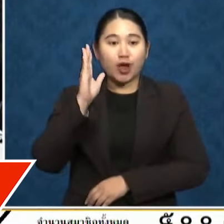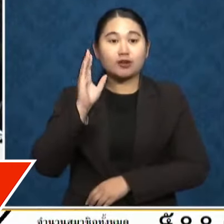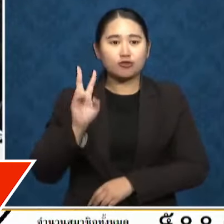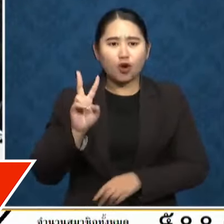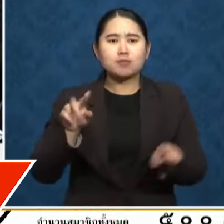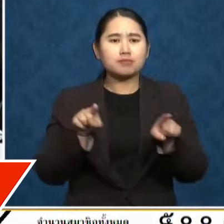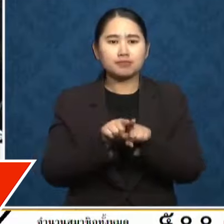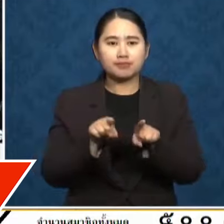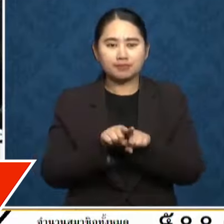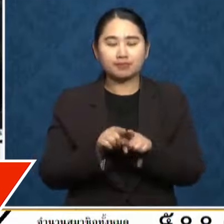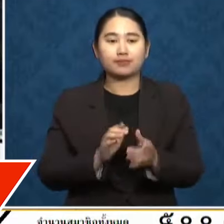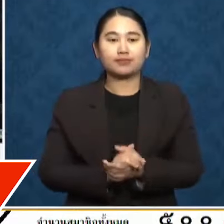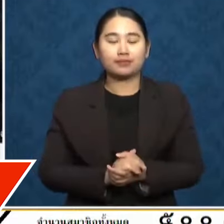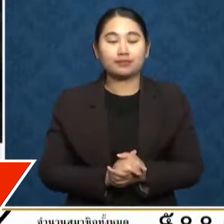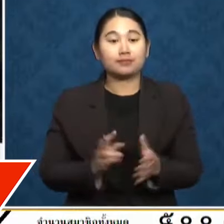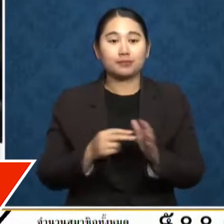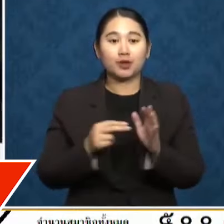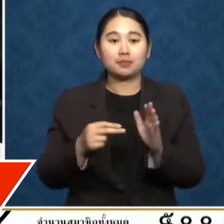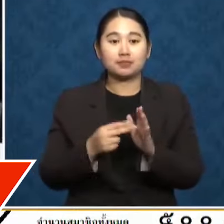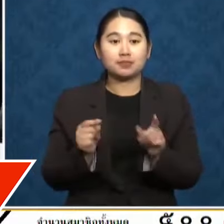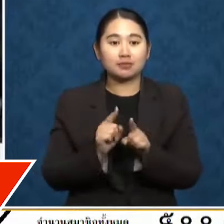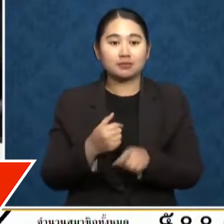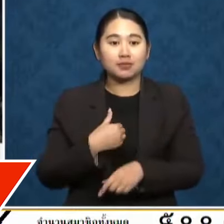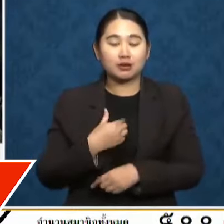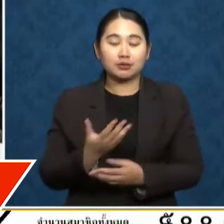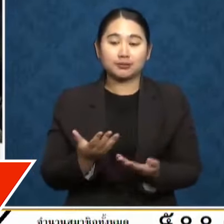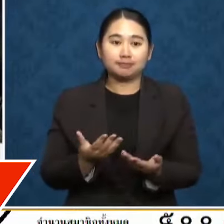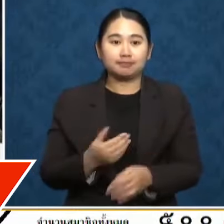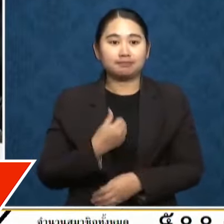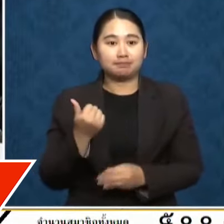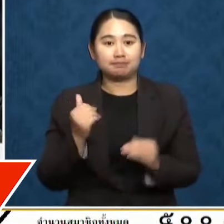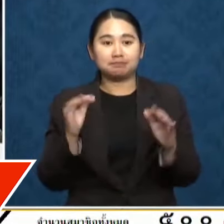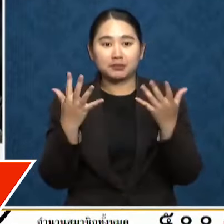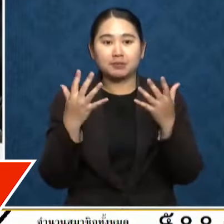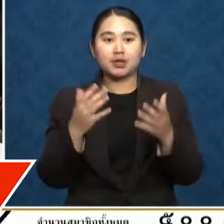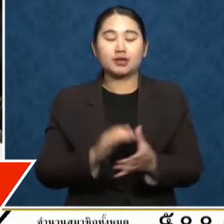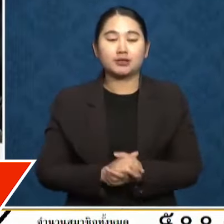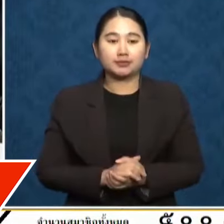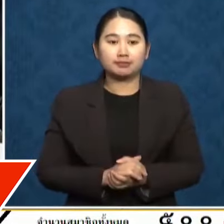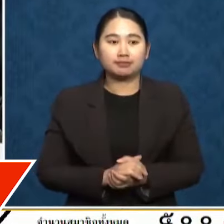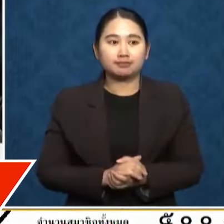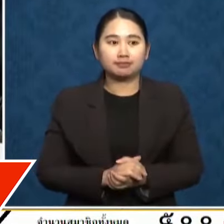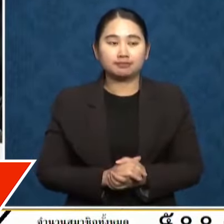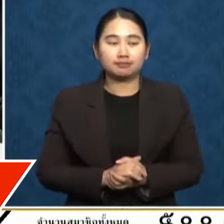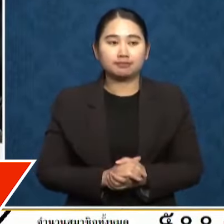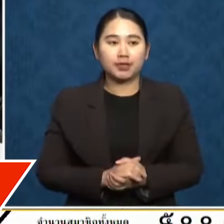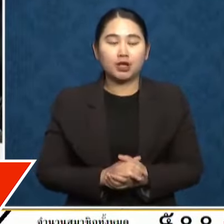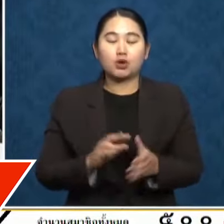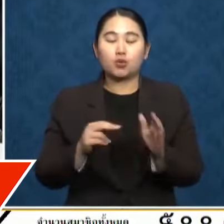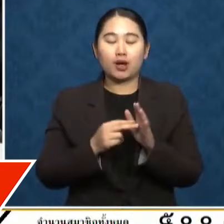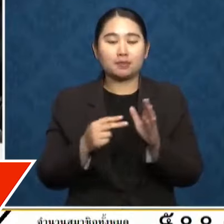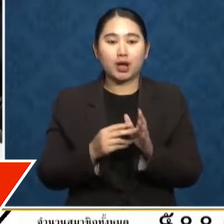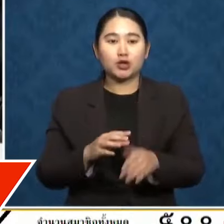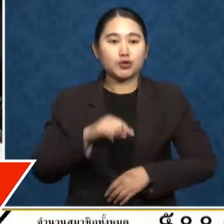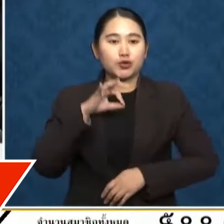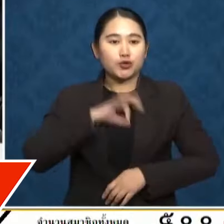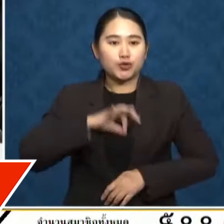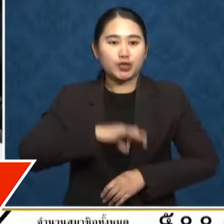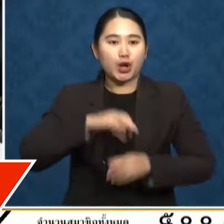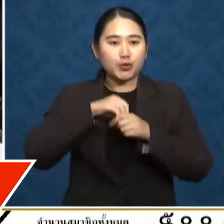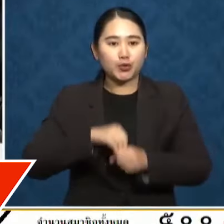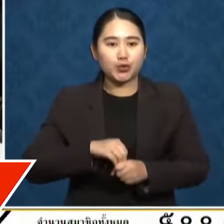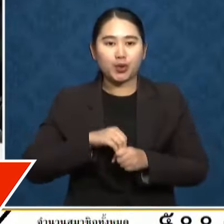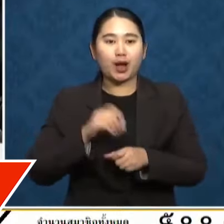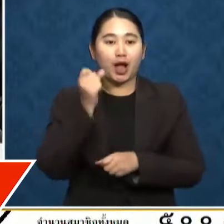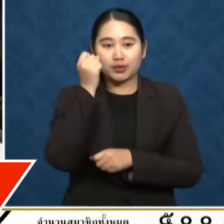อนหน้านี้ใครไม่เป็บุคคลข้ามเพศไม่มีทางเข้าใจสิ่งนี้เหอค่ะ ท่